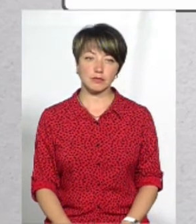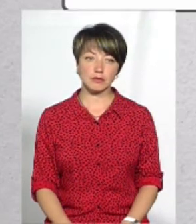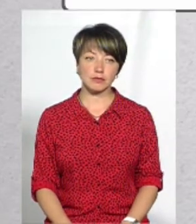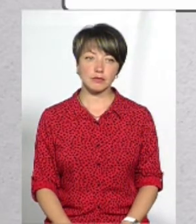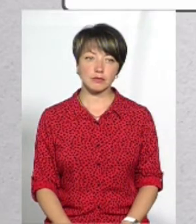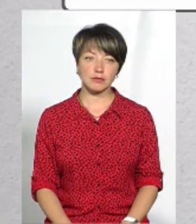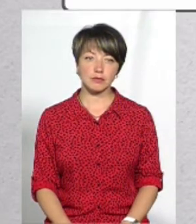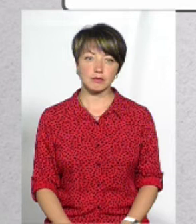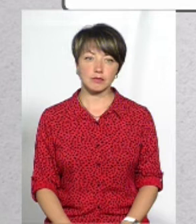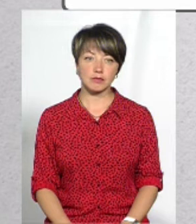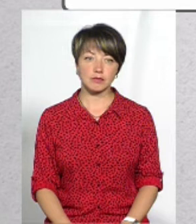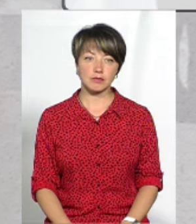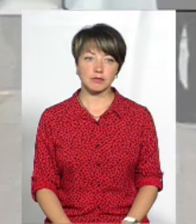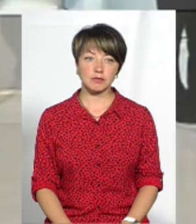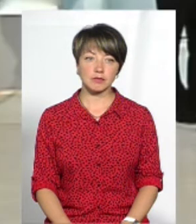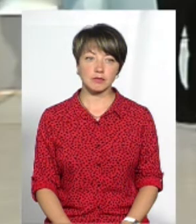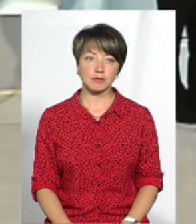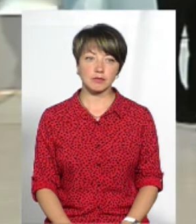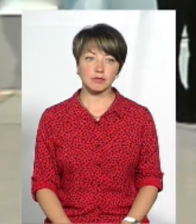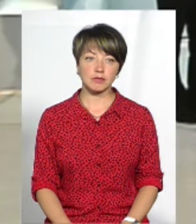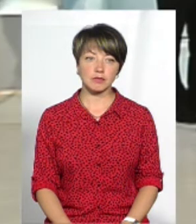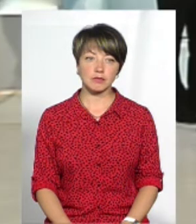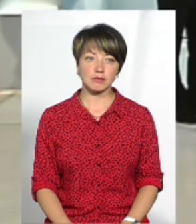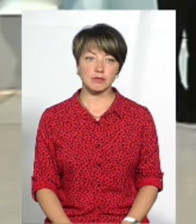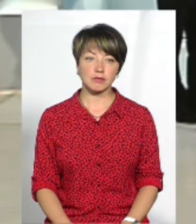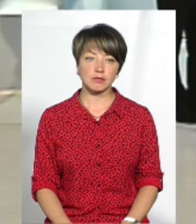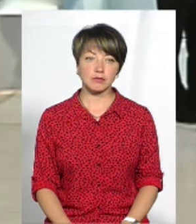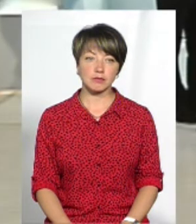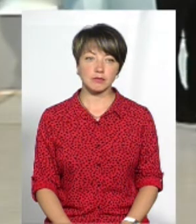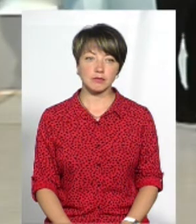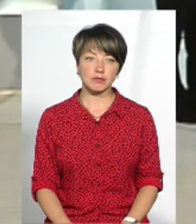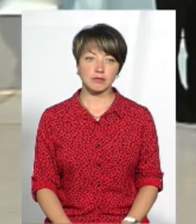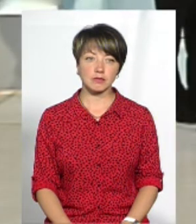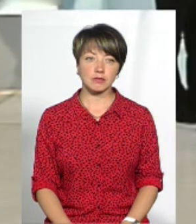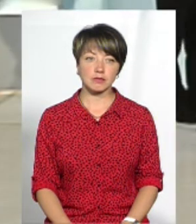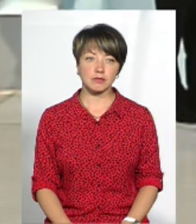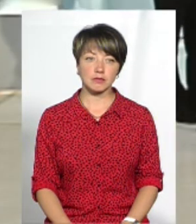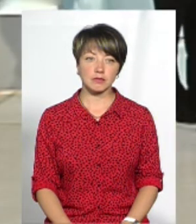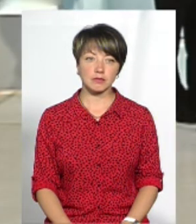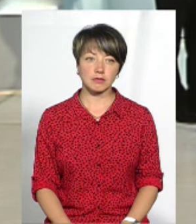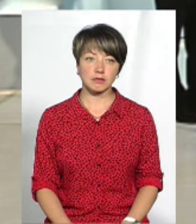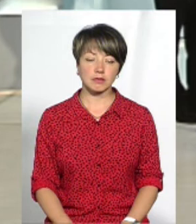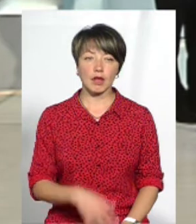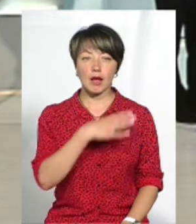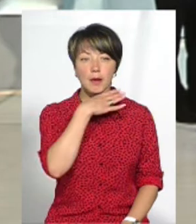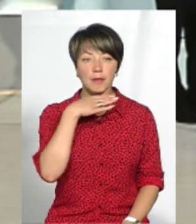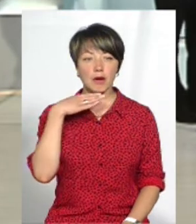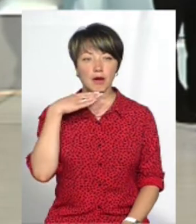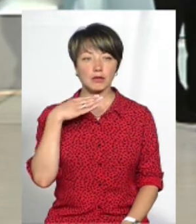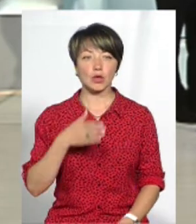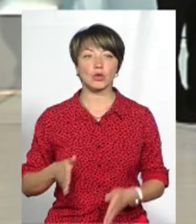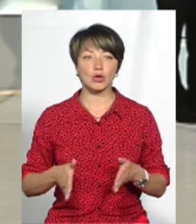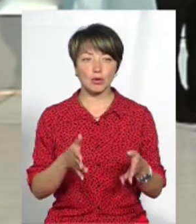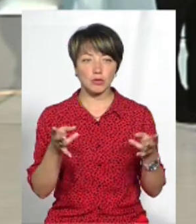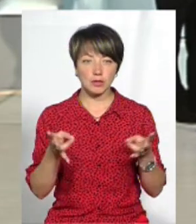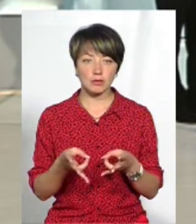Ну, мене якби більше цікавить соціальний захист. Саме наболівше питання. Тут є всі багато. Дороги